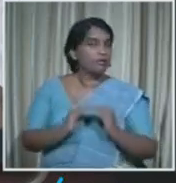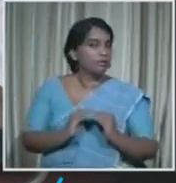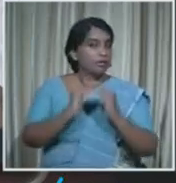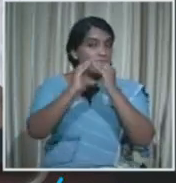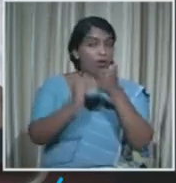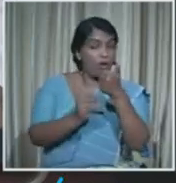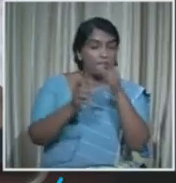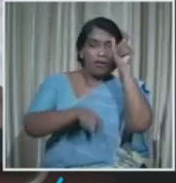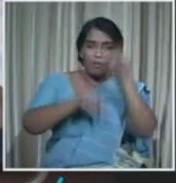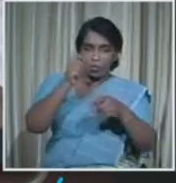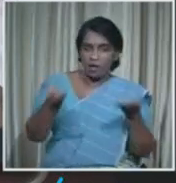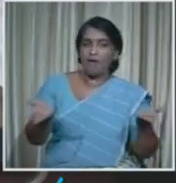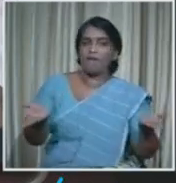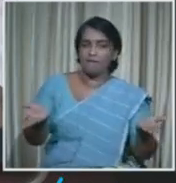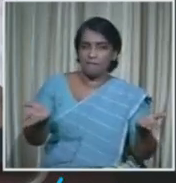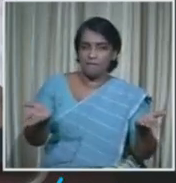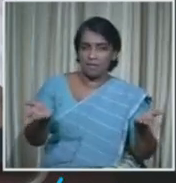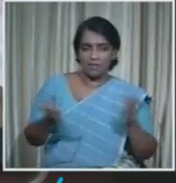හොඳ කණ්ඩායමක්